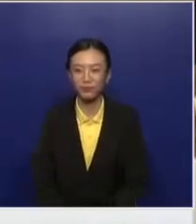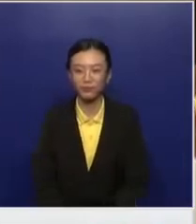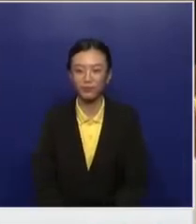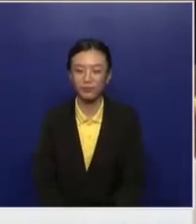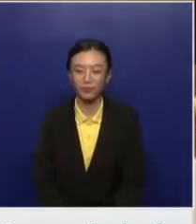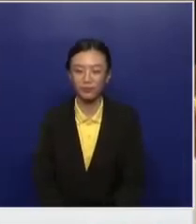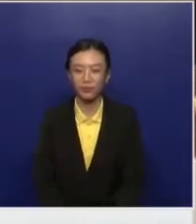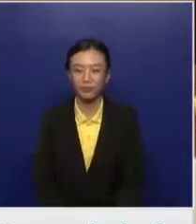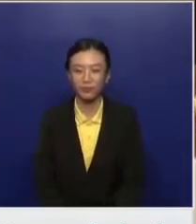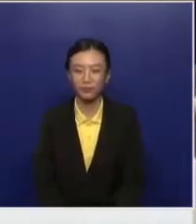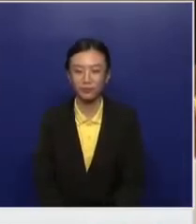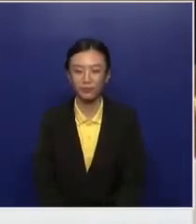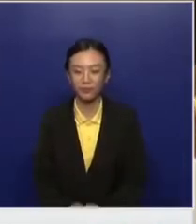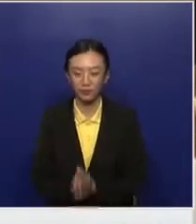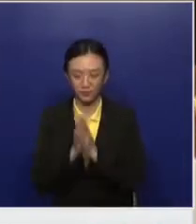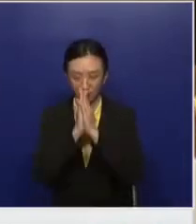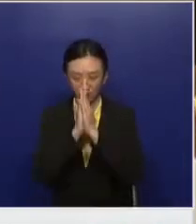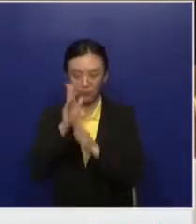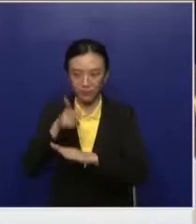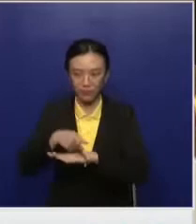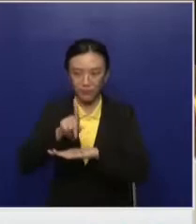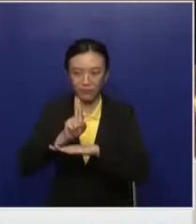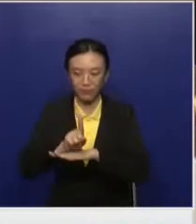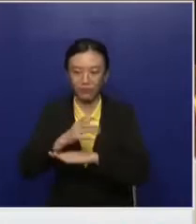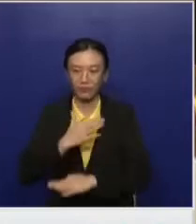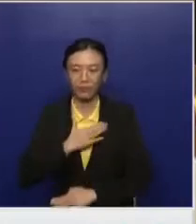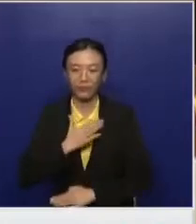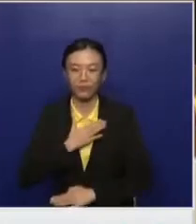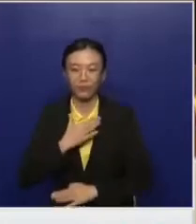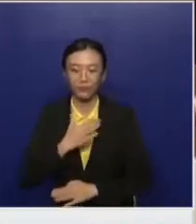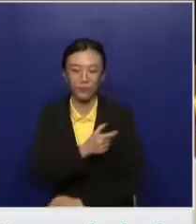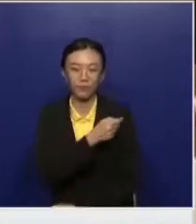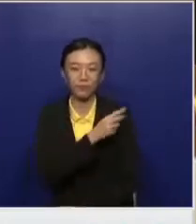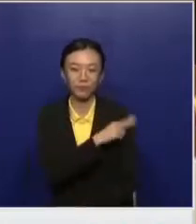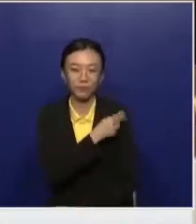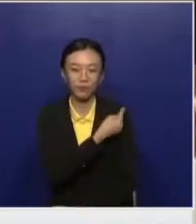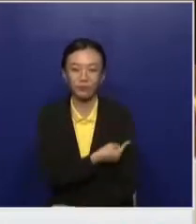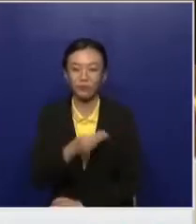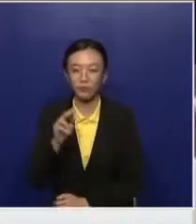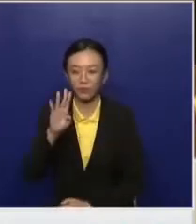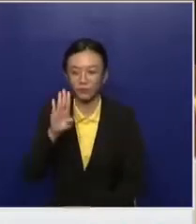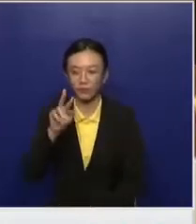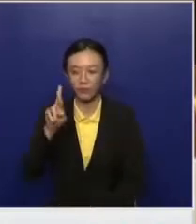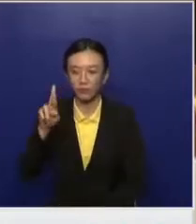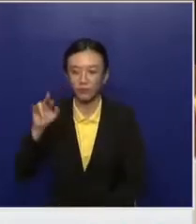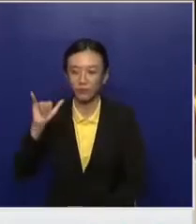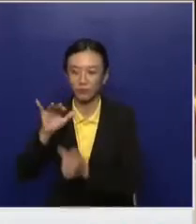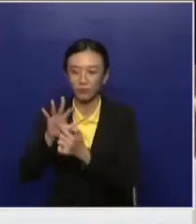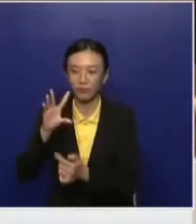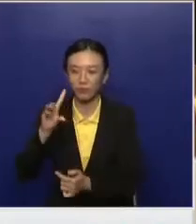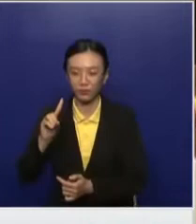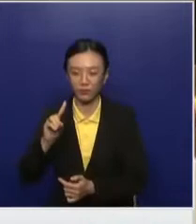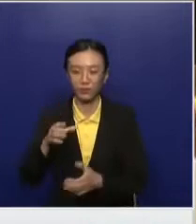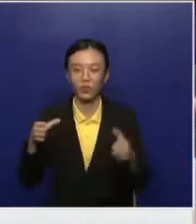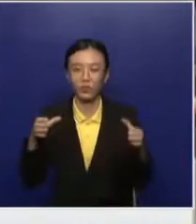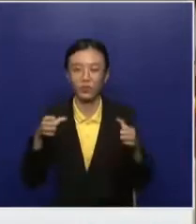ครับท่านประธานสภาผู้แทนราษฎรที่เคารพกับผมนายแพทย์บัญญัติเจตนาจันทร์สมาชิกสภาผู้แทนราษฎรพรรคประชาธิปัต